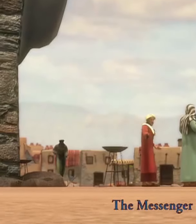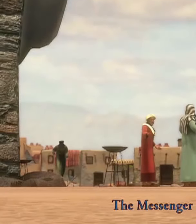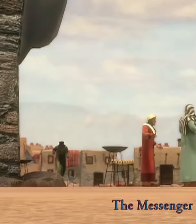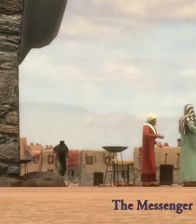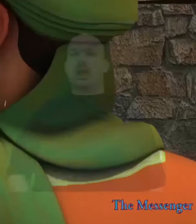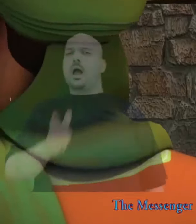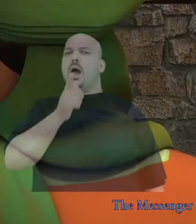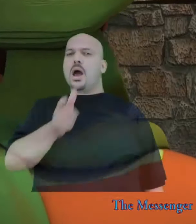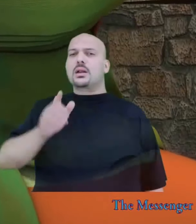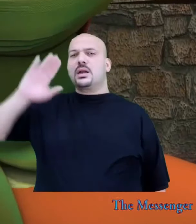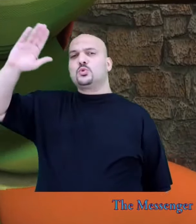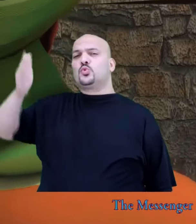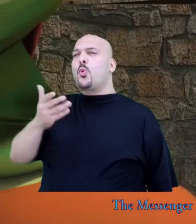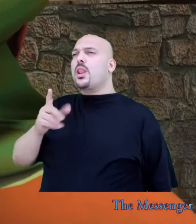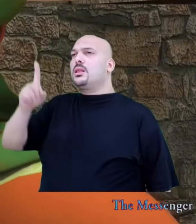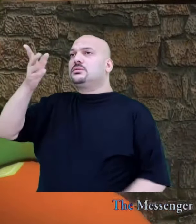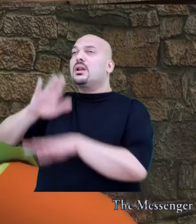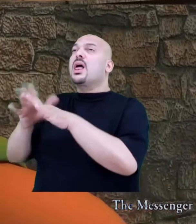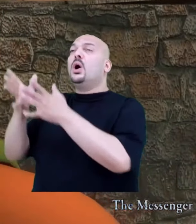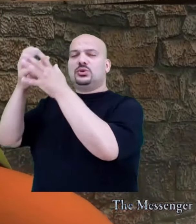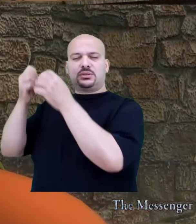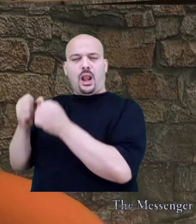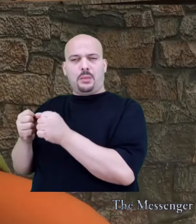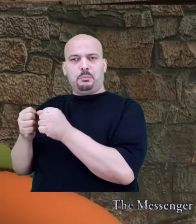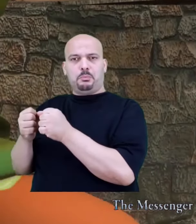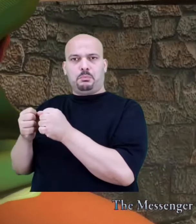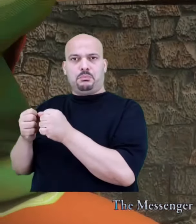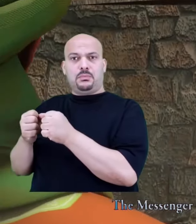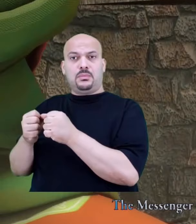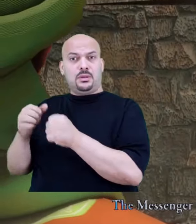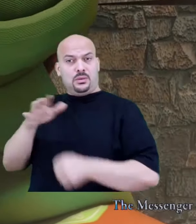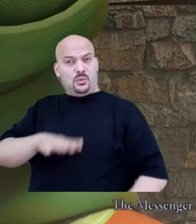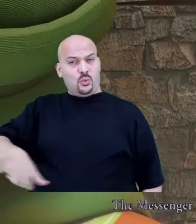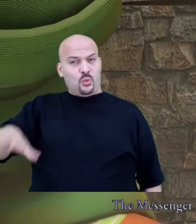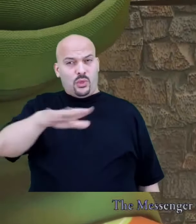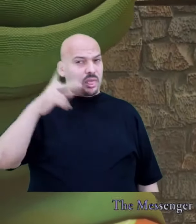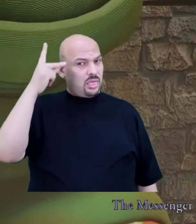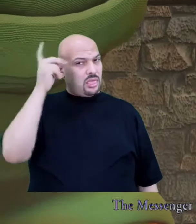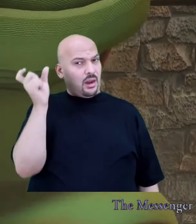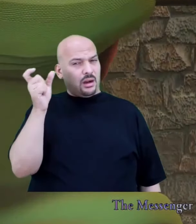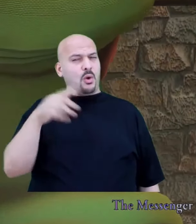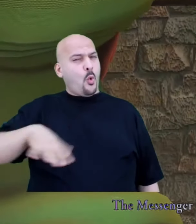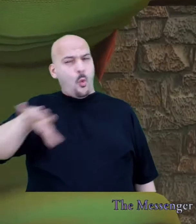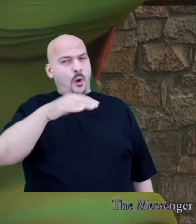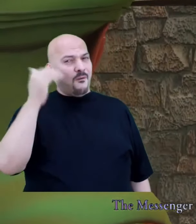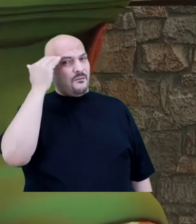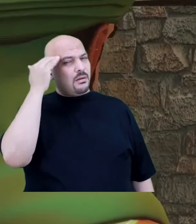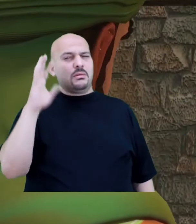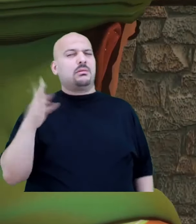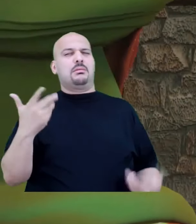قال رسول الله صلى الله عليه وسلم: ما تظنون أني فاعل